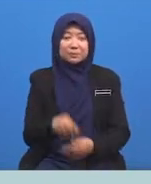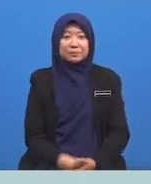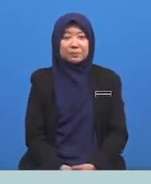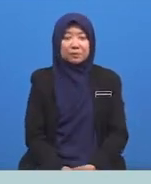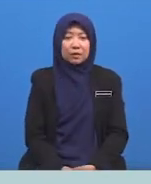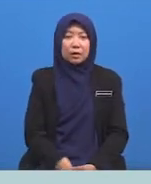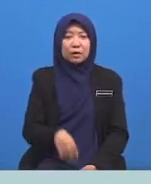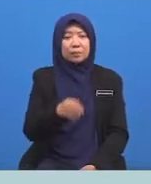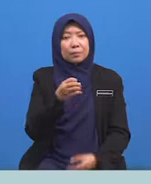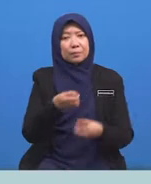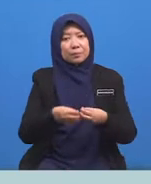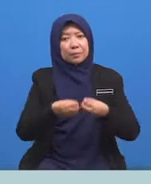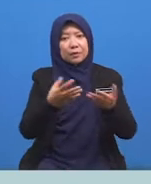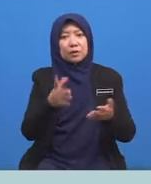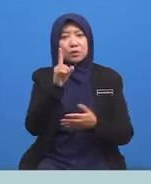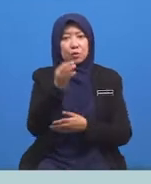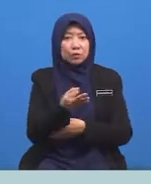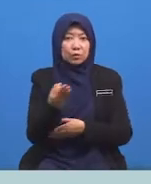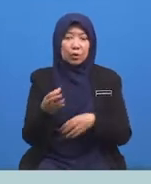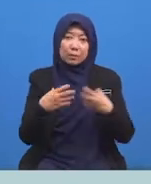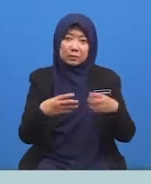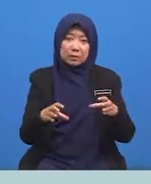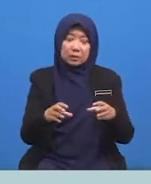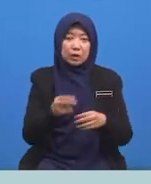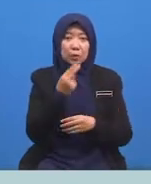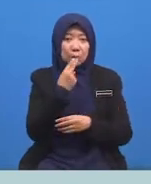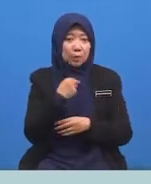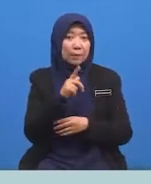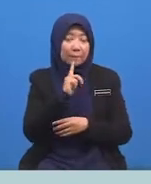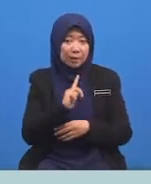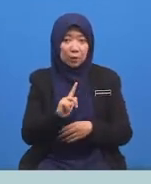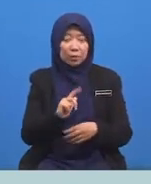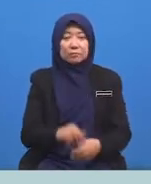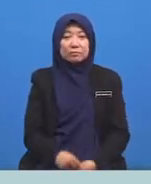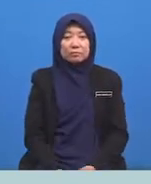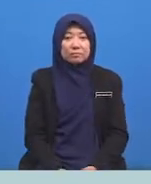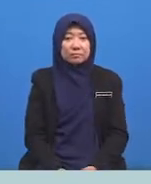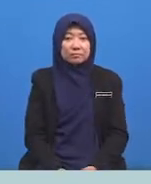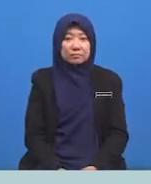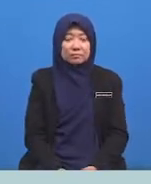Berikan satu faktor yang mempercepatkan gula terlarut.